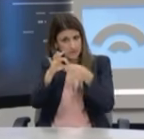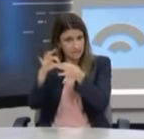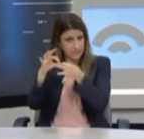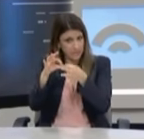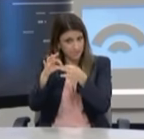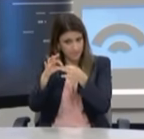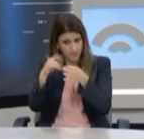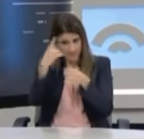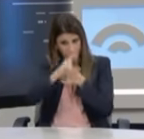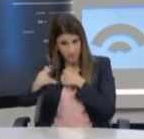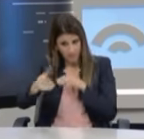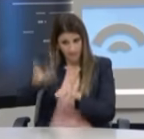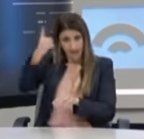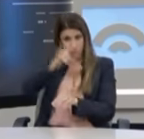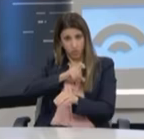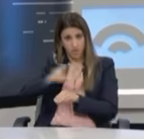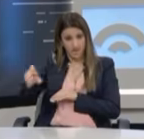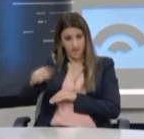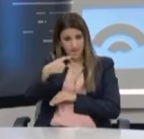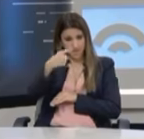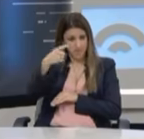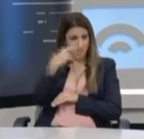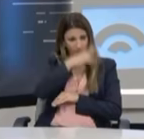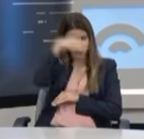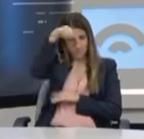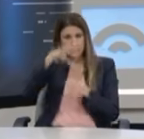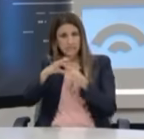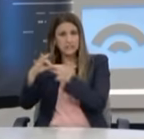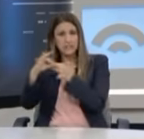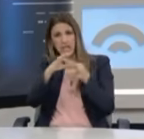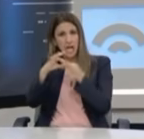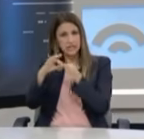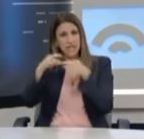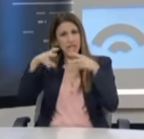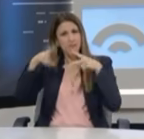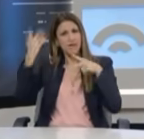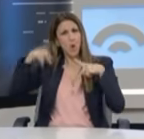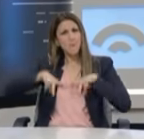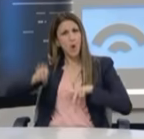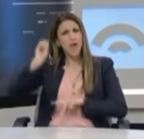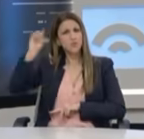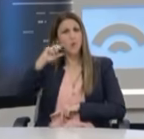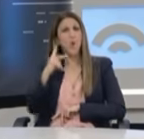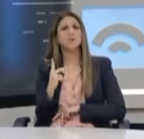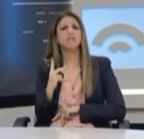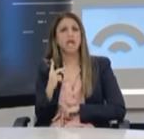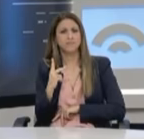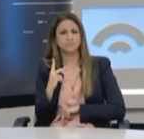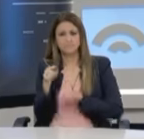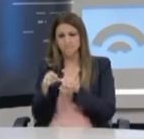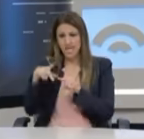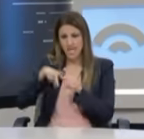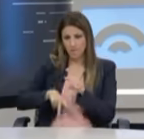οι οποίοι αλληλομηνύονται, χωρίς βέβαια να συγκινείται κανείς εισαγγελέας από τα όσα καταλογίζει ο ένας τον